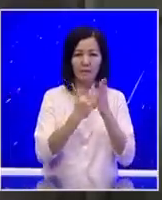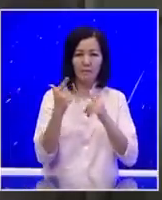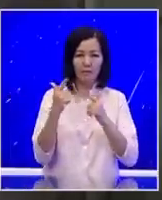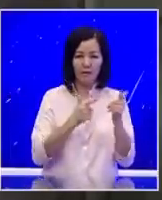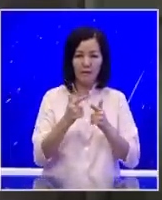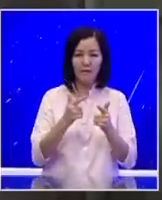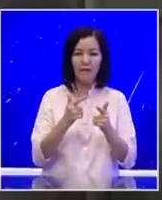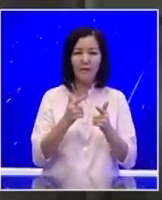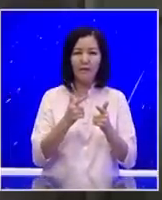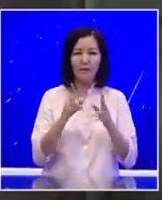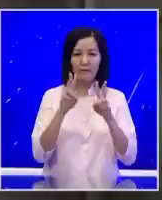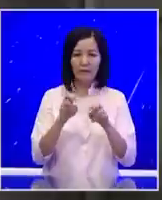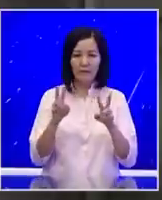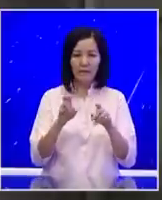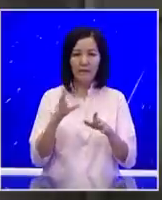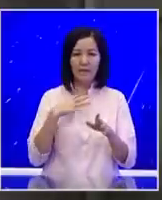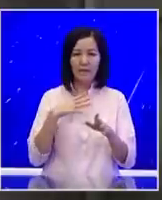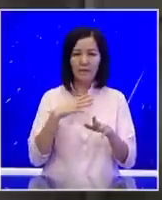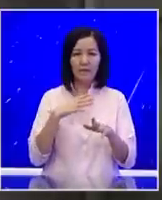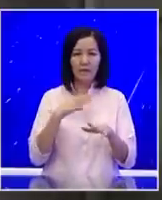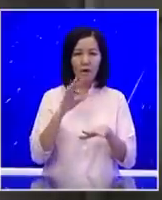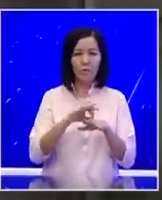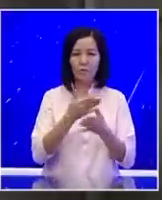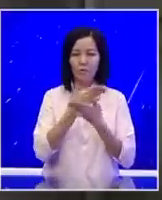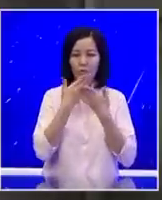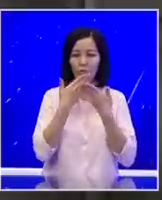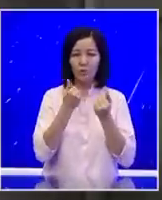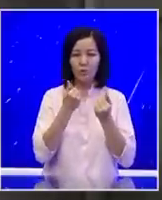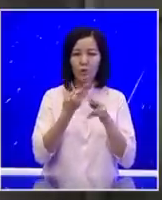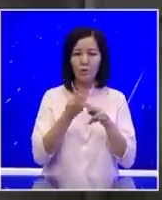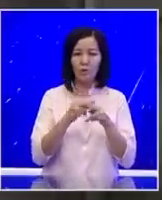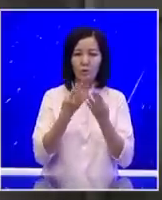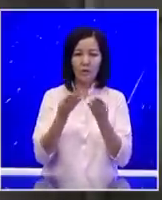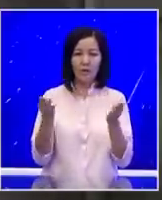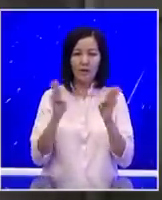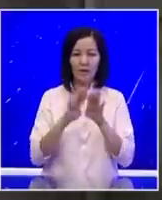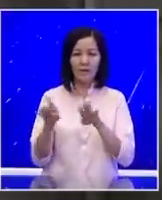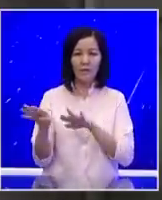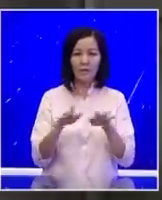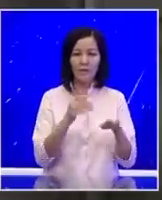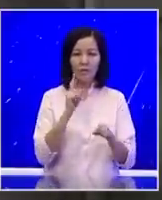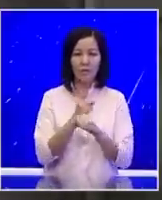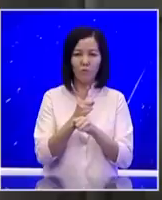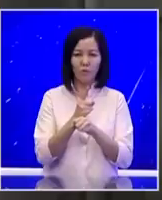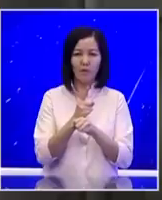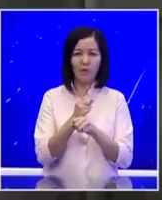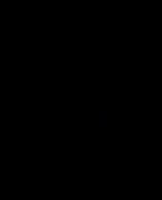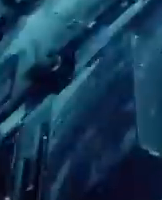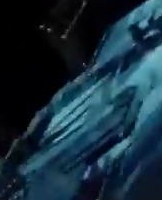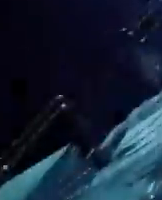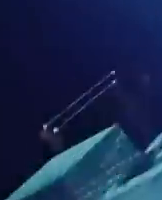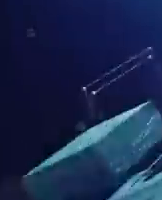Олардың өздерінің тексерілуі өтті. Ешқандай да бойына дерт табылған жоқ. Сондықтан карантиндік шара осымен тоқтатылды. Тұрғын үй кешені